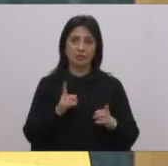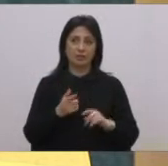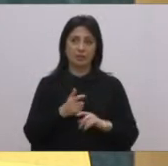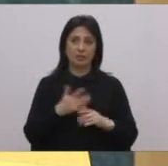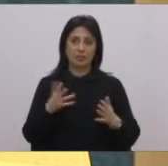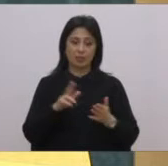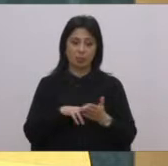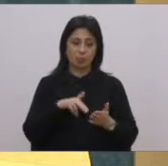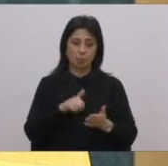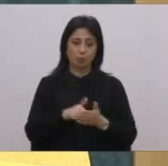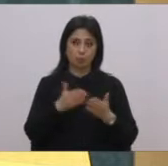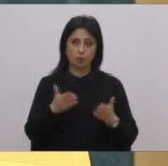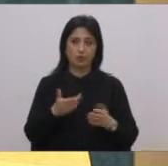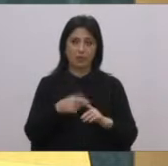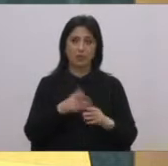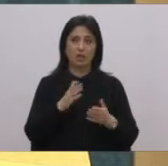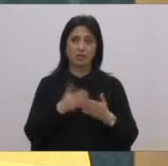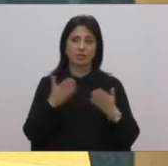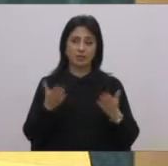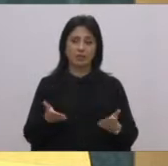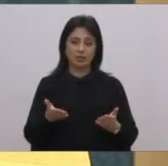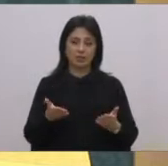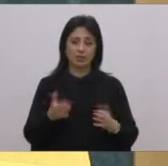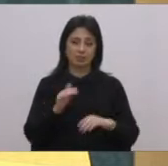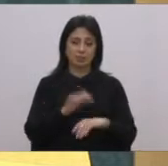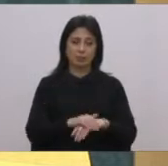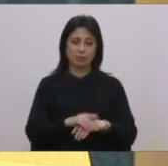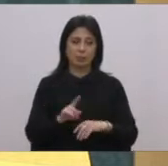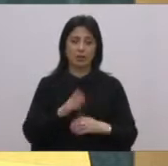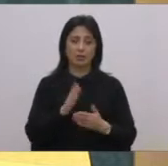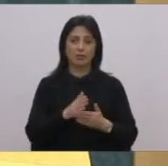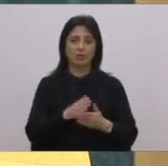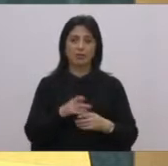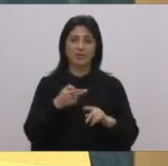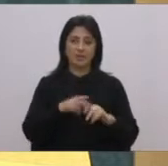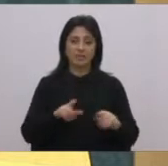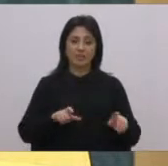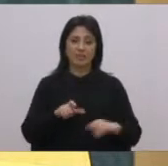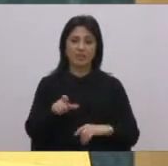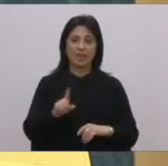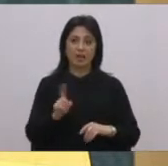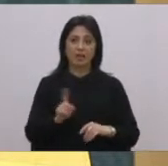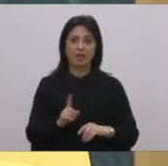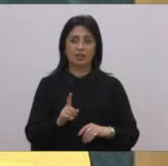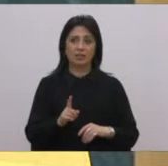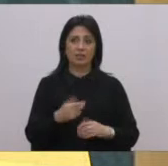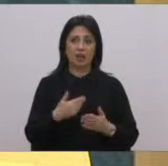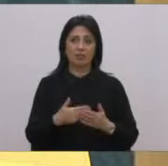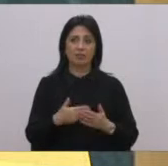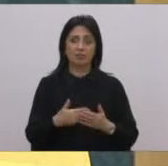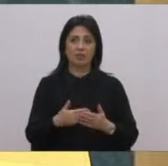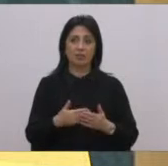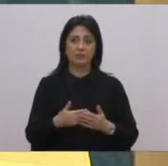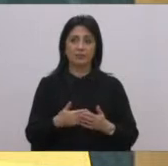დიდ ბოდიშს უხდით, თუმცა ეს არის ის მოცემულობა, რაც გვაქვს და ის გზა, რაც, ასე